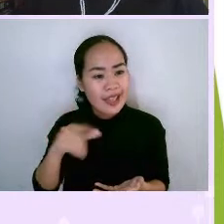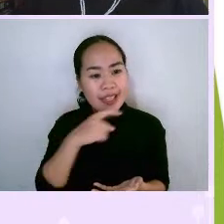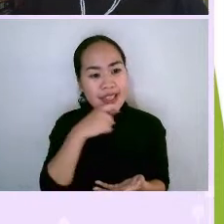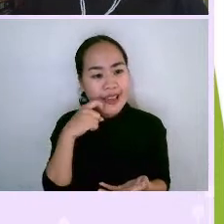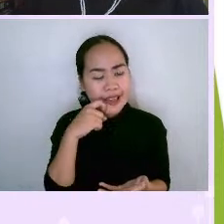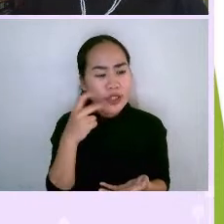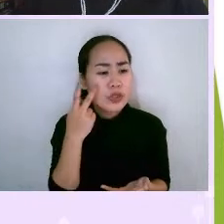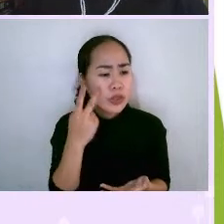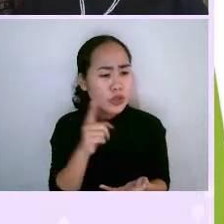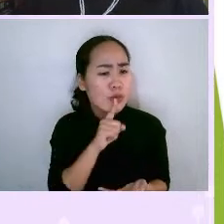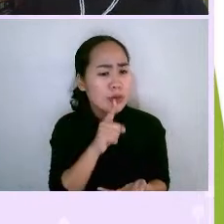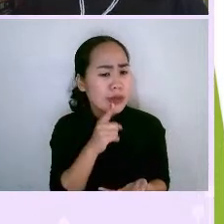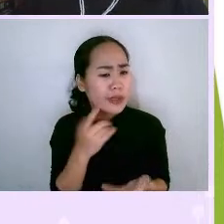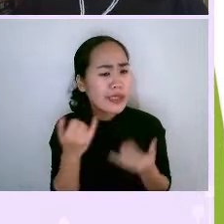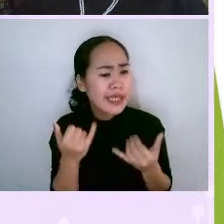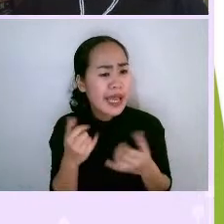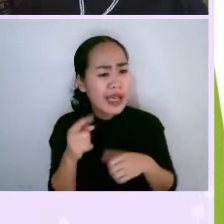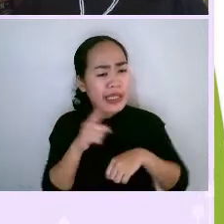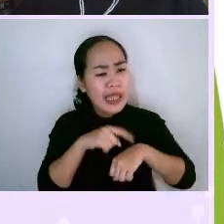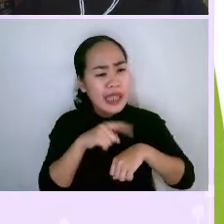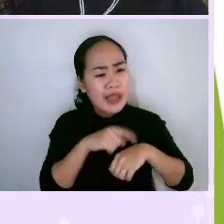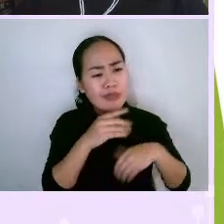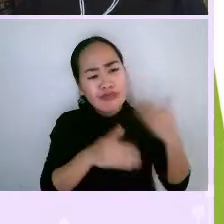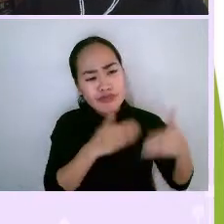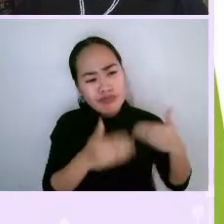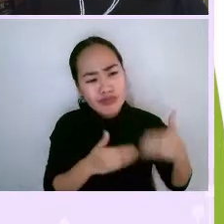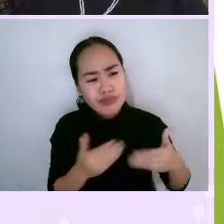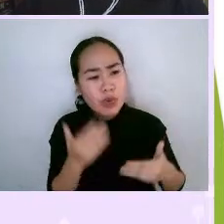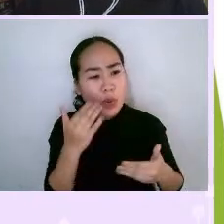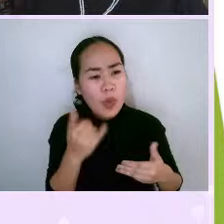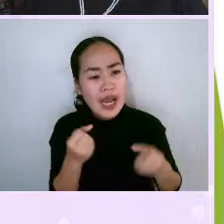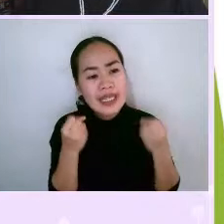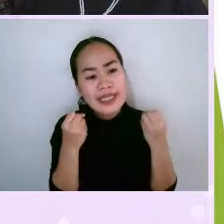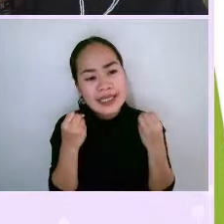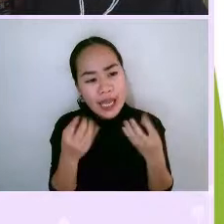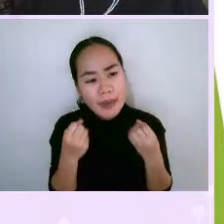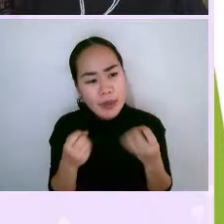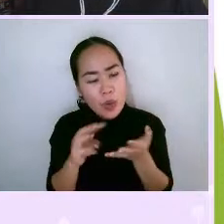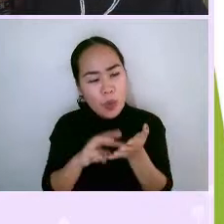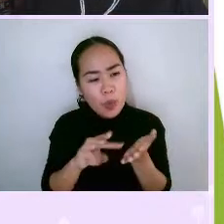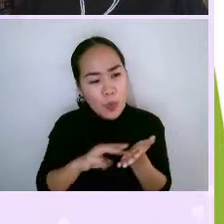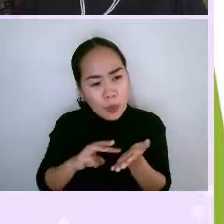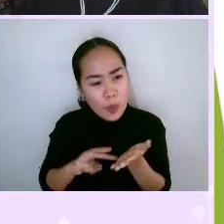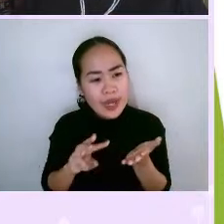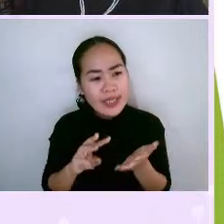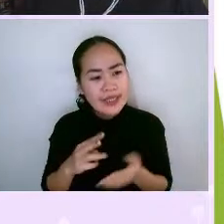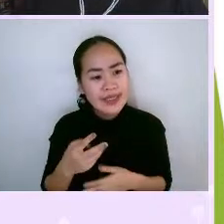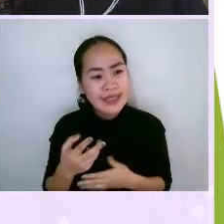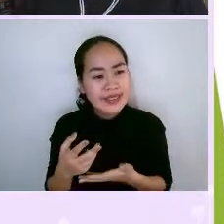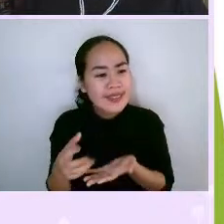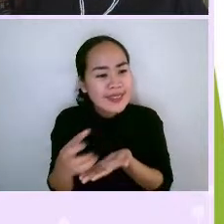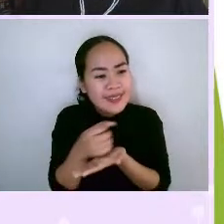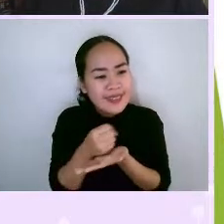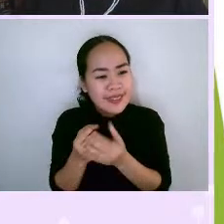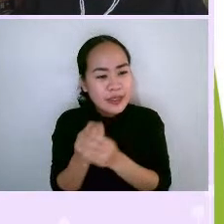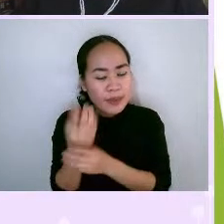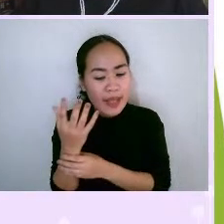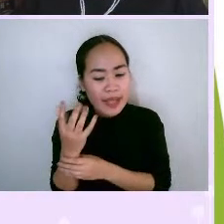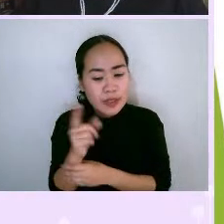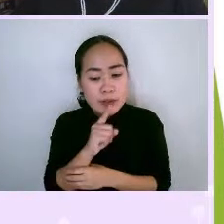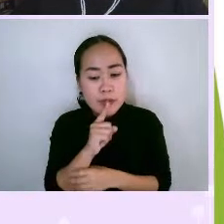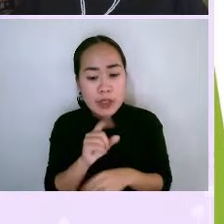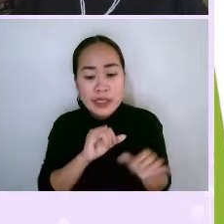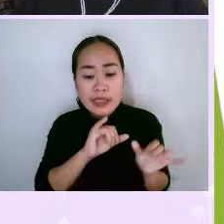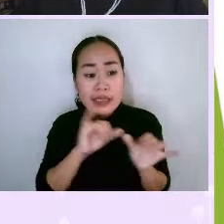din sa pagsasaka, marami tayong sobrang harvest. Tulad nga po ng nakaraan na